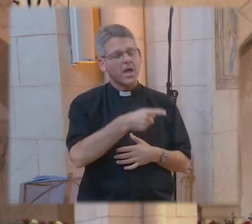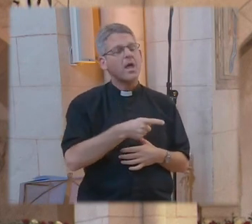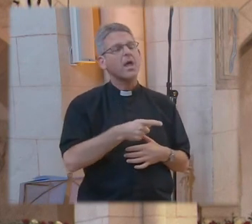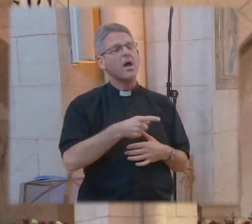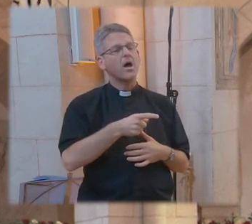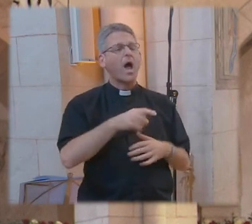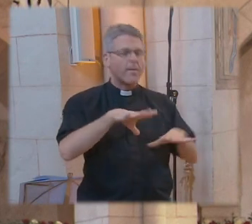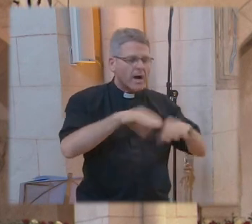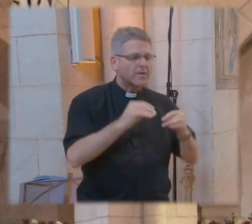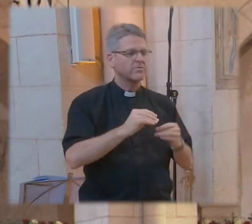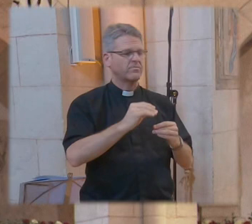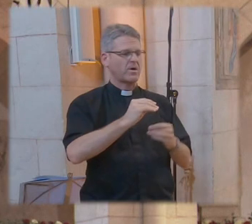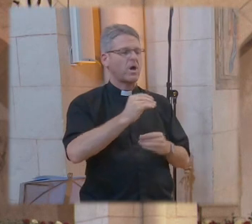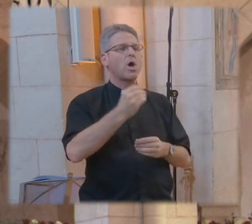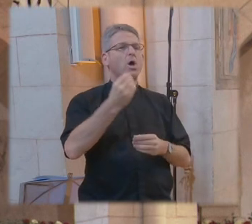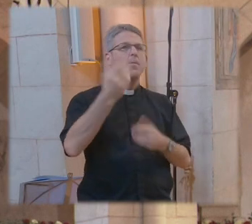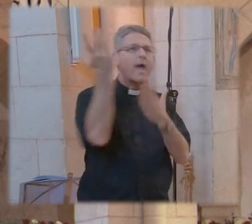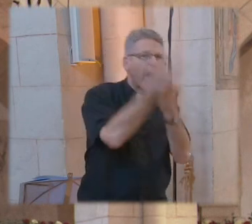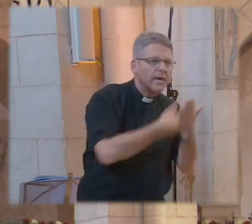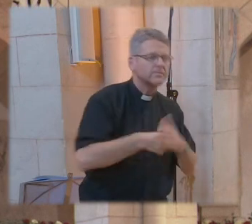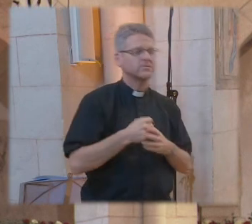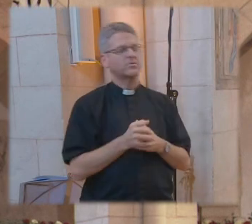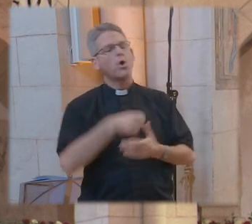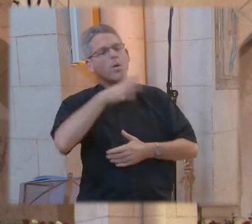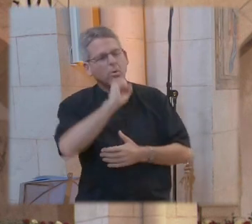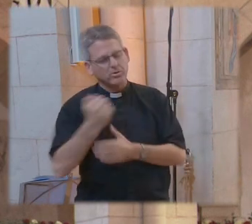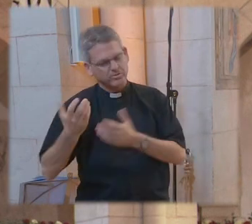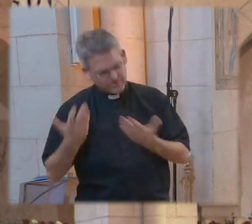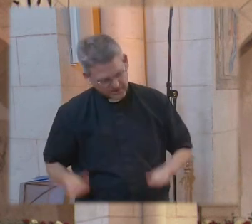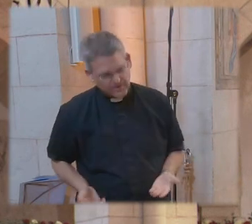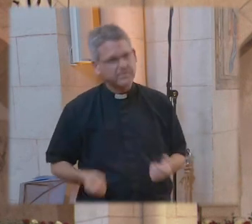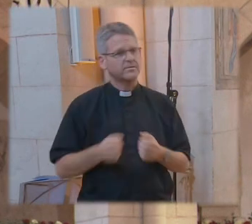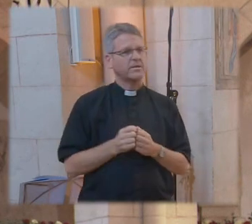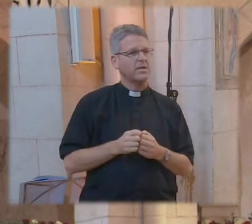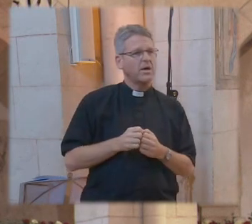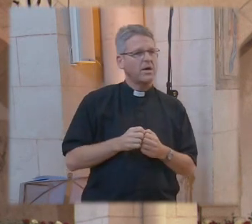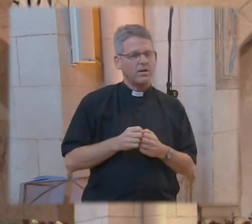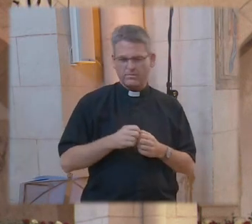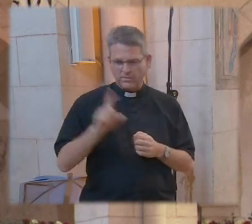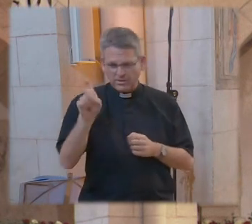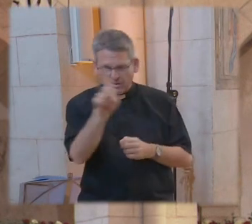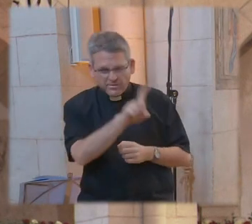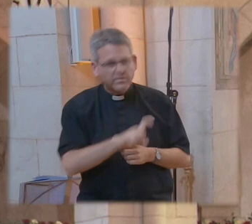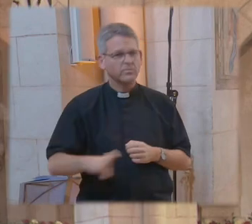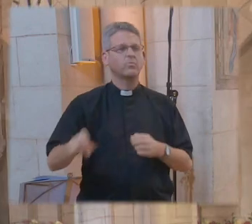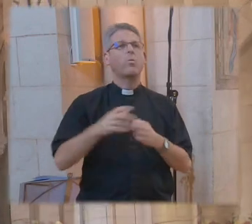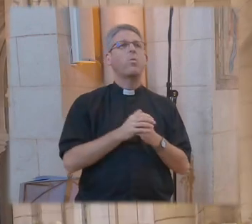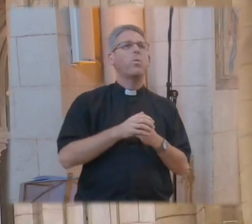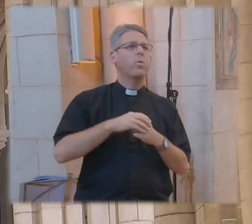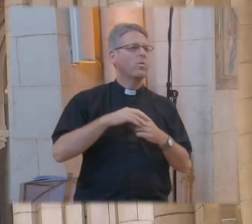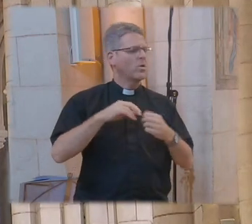im Postdienst, anschließend beim Desinfektionskommando und schließlich beim Krankendienst im Block